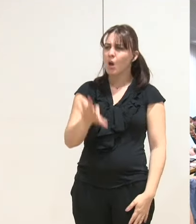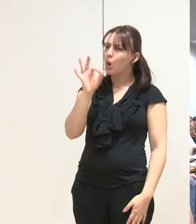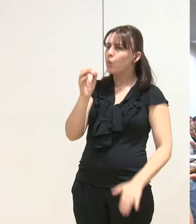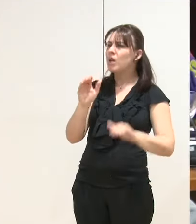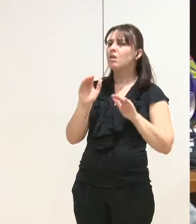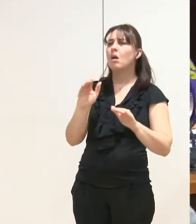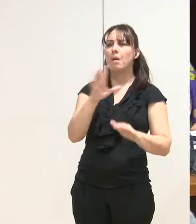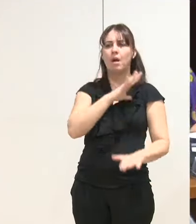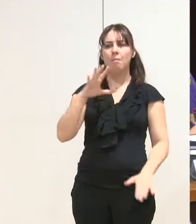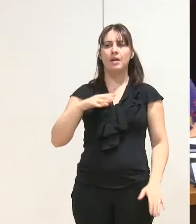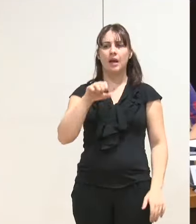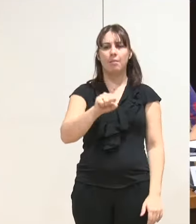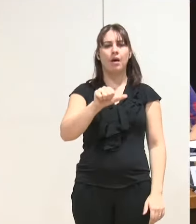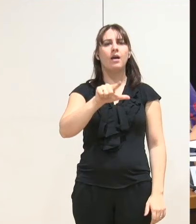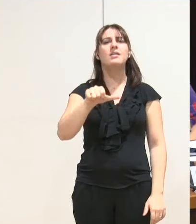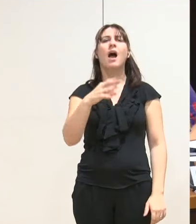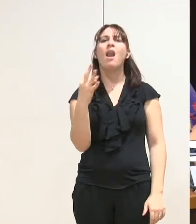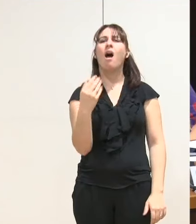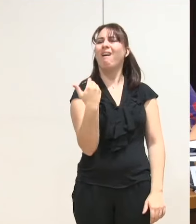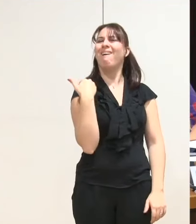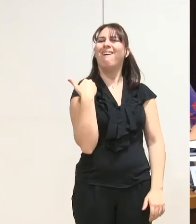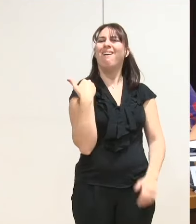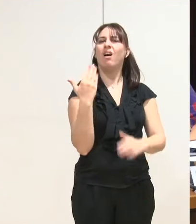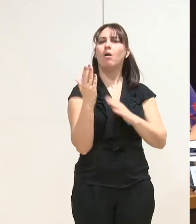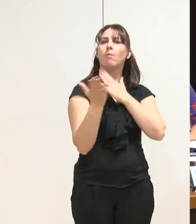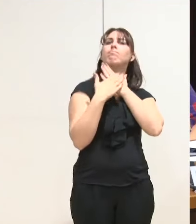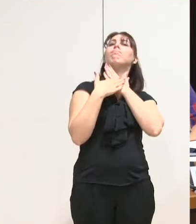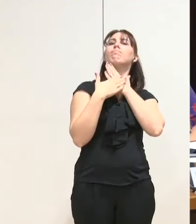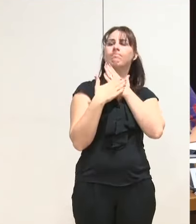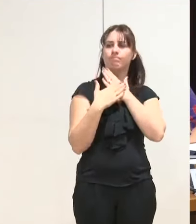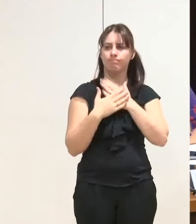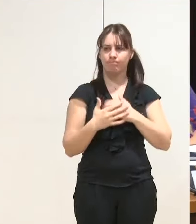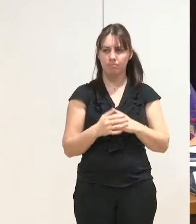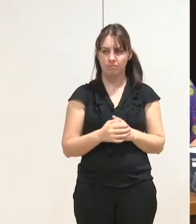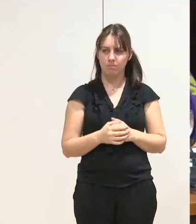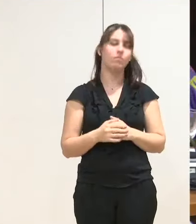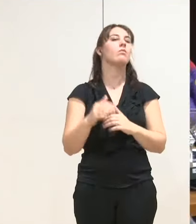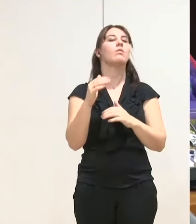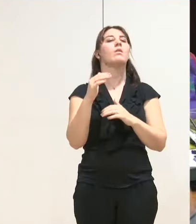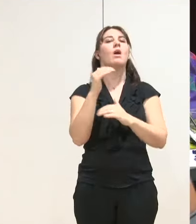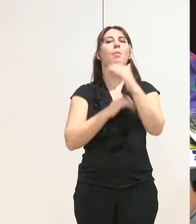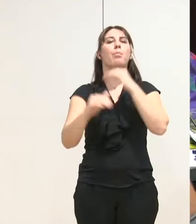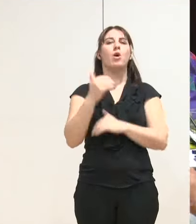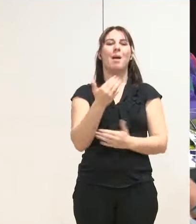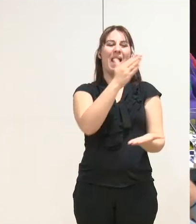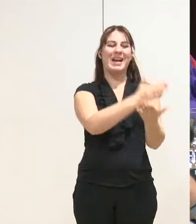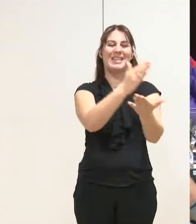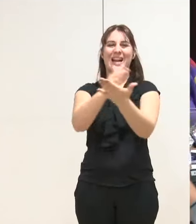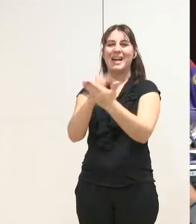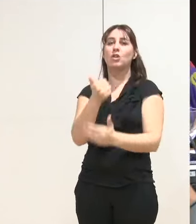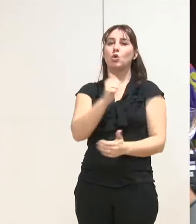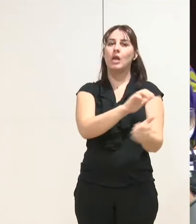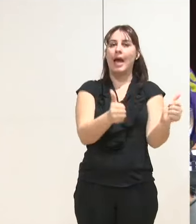l'interrogation de Madame Salah sur ah oui pardon le plan du nsem par classe qui était